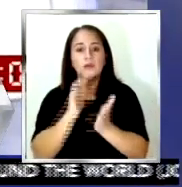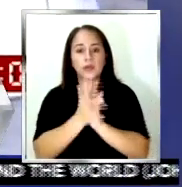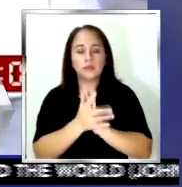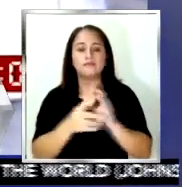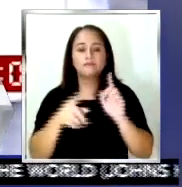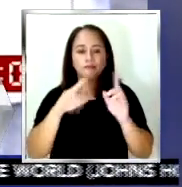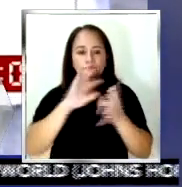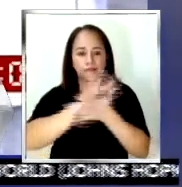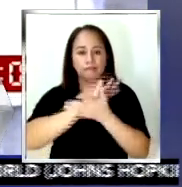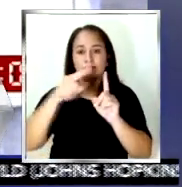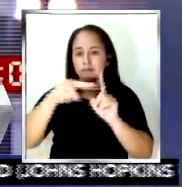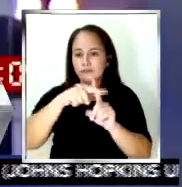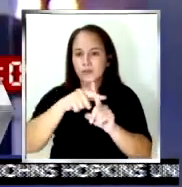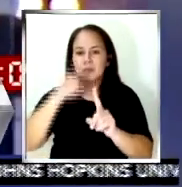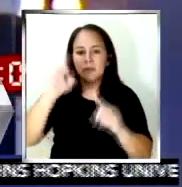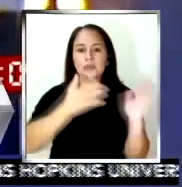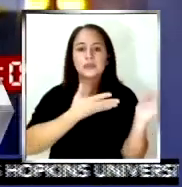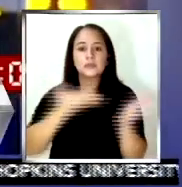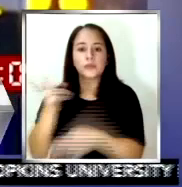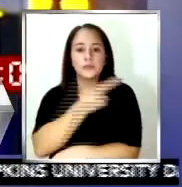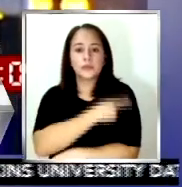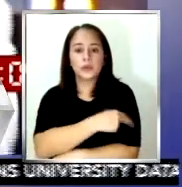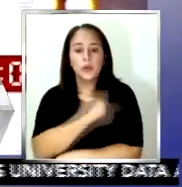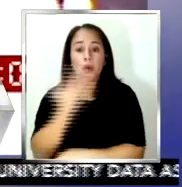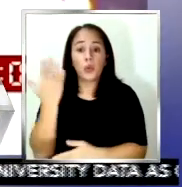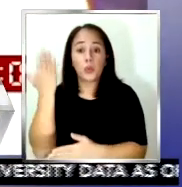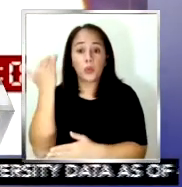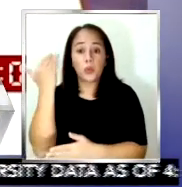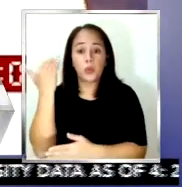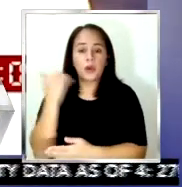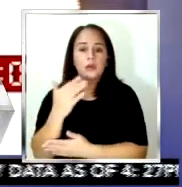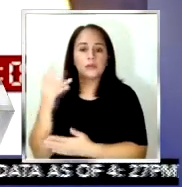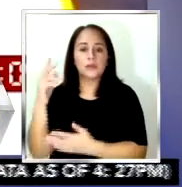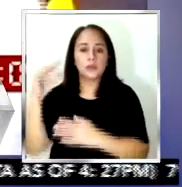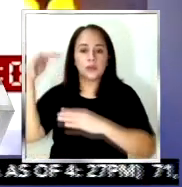niyang maospital dahil bumaba raw ang kanyang oxygen level.